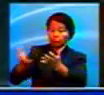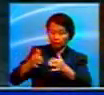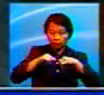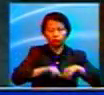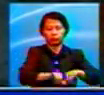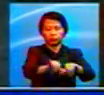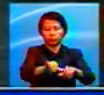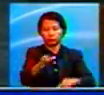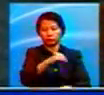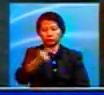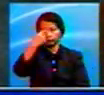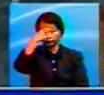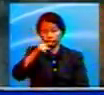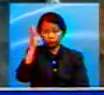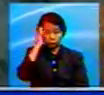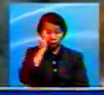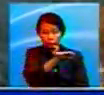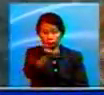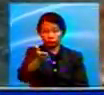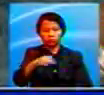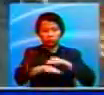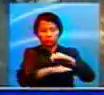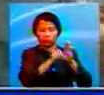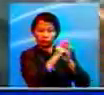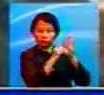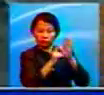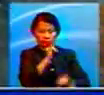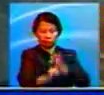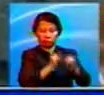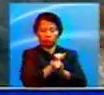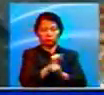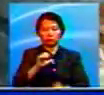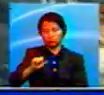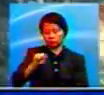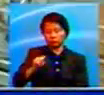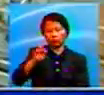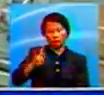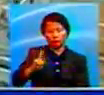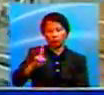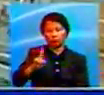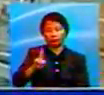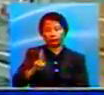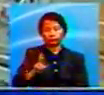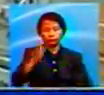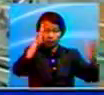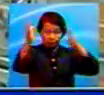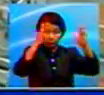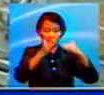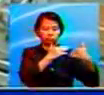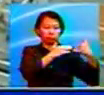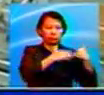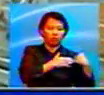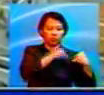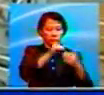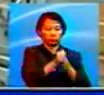meneruskannya. Dan untuk pengetahuan juga, di bawah undang-undang antarabangsa SAR ataupun operasi mencari dan menyelamat, Malaysia bertanggungjawab